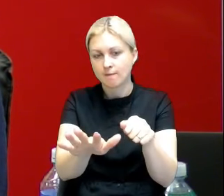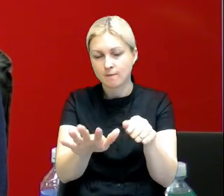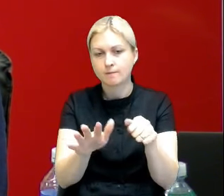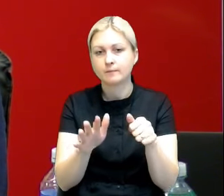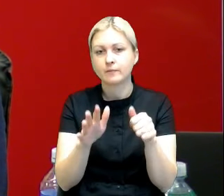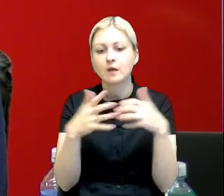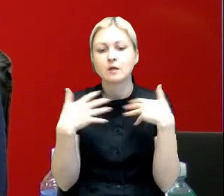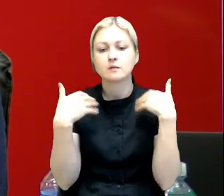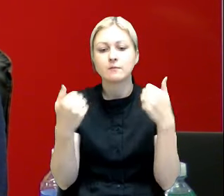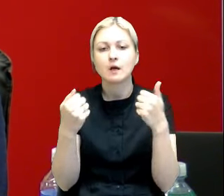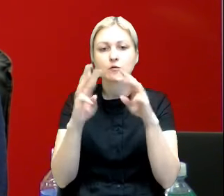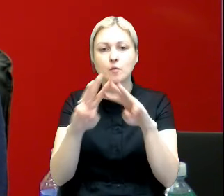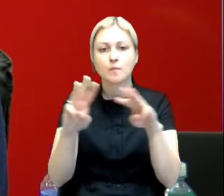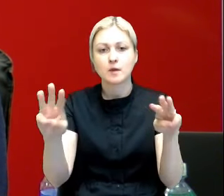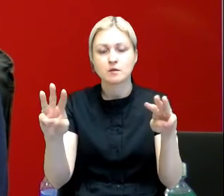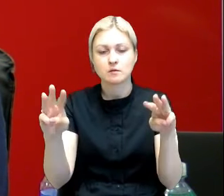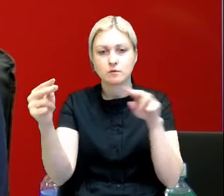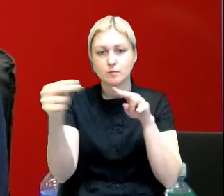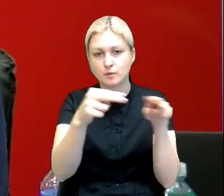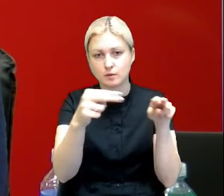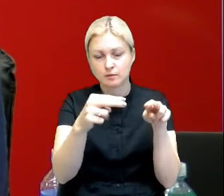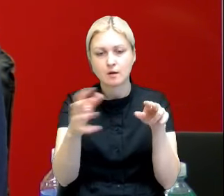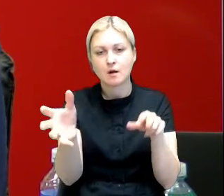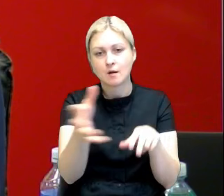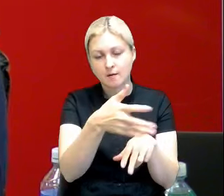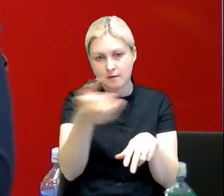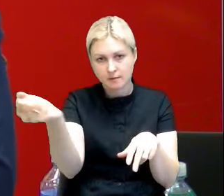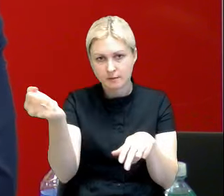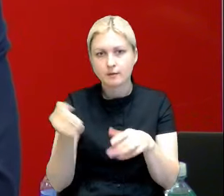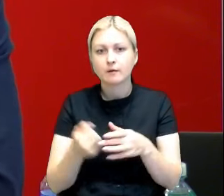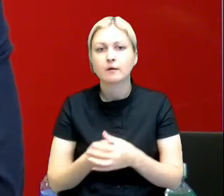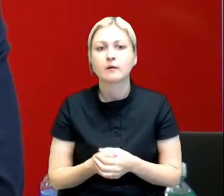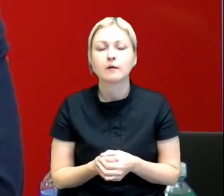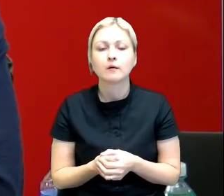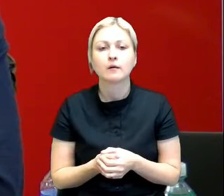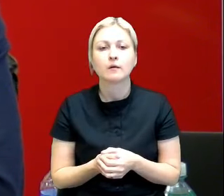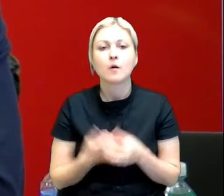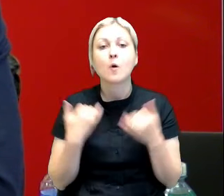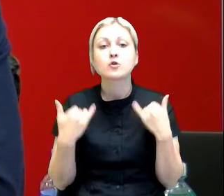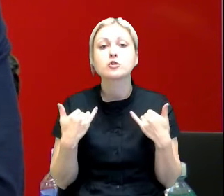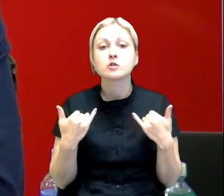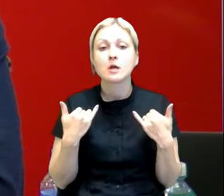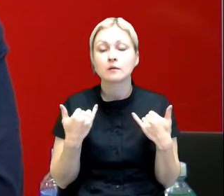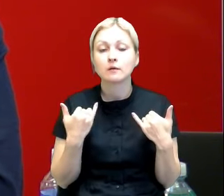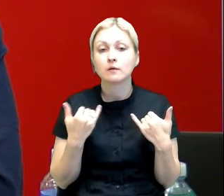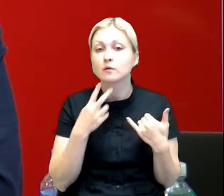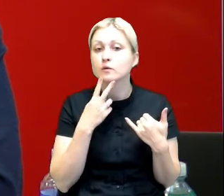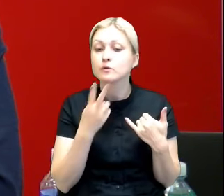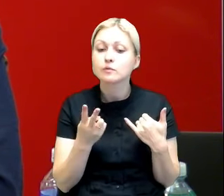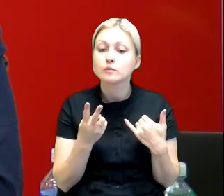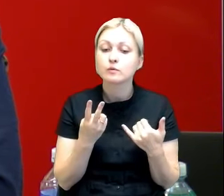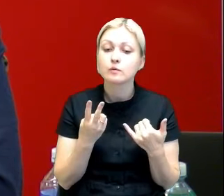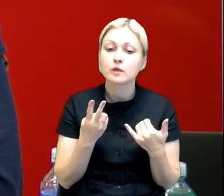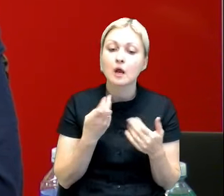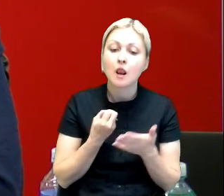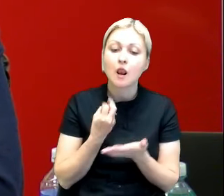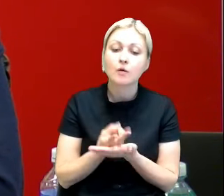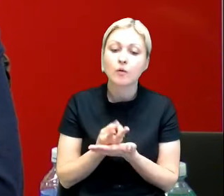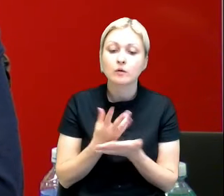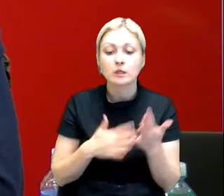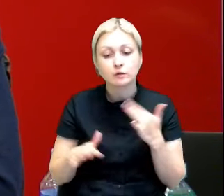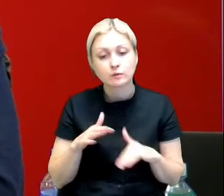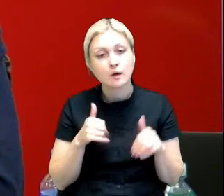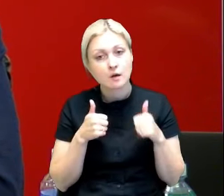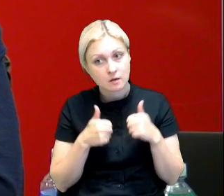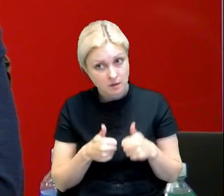sveikatos ministerijos jurisdikcijai ar šiandieną yra ligoninėj situacija tikrai gera